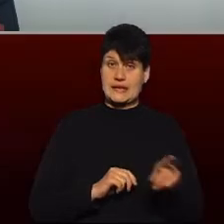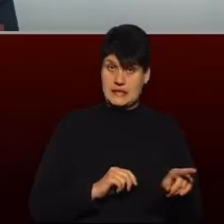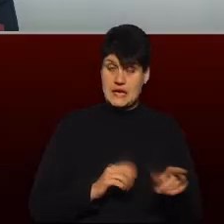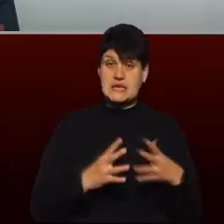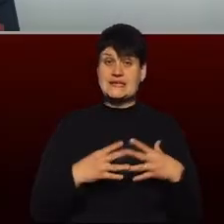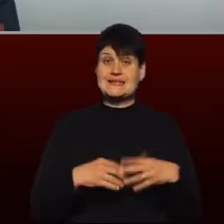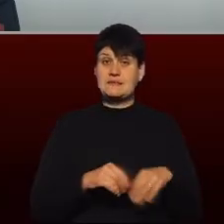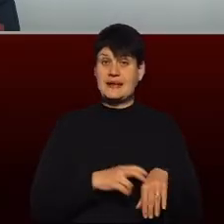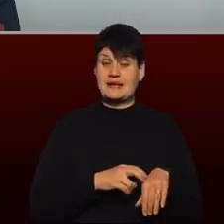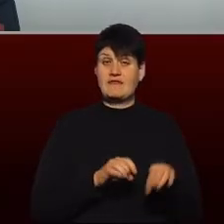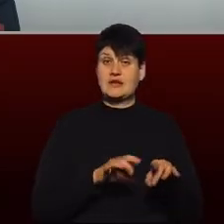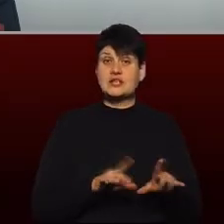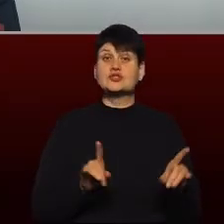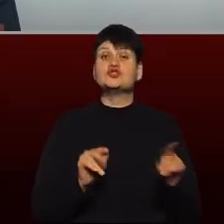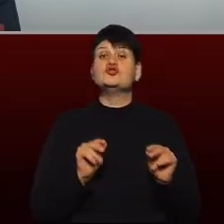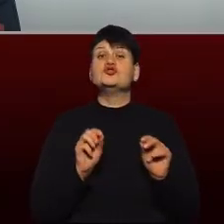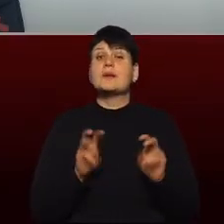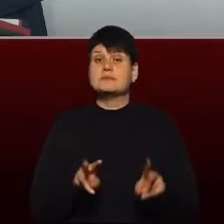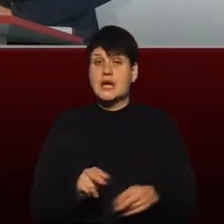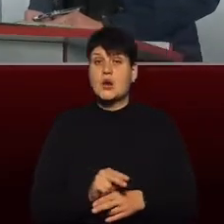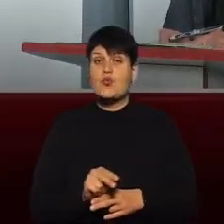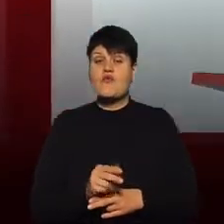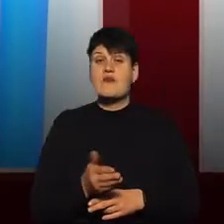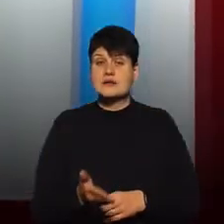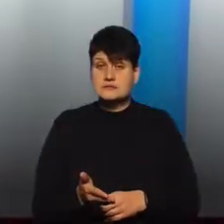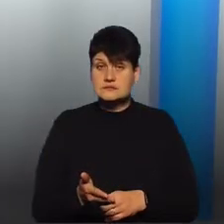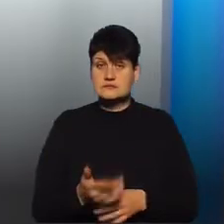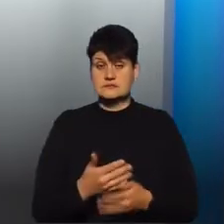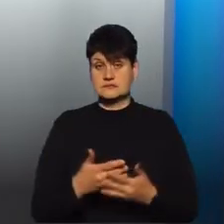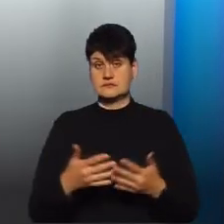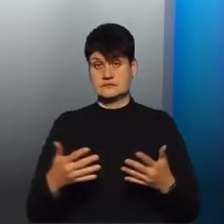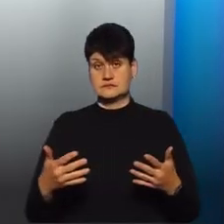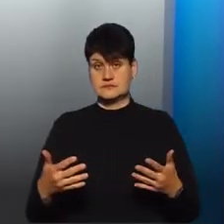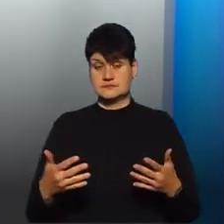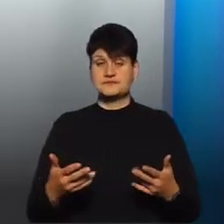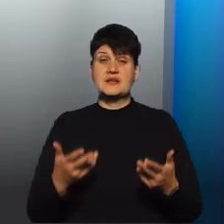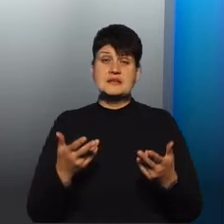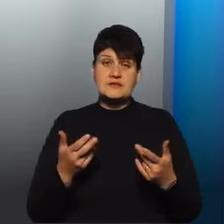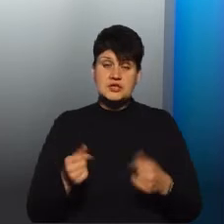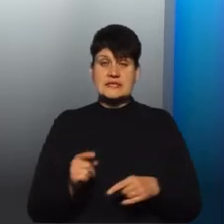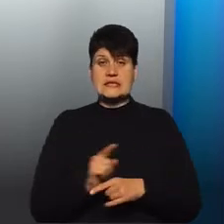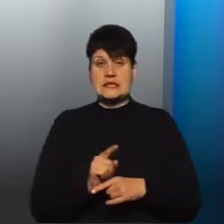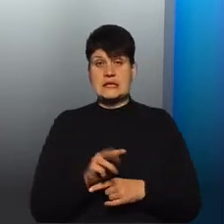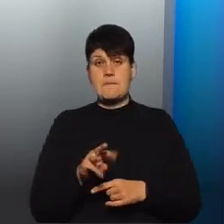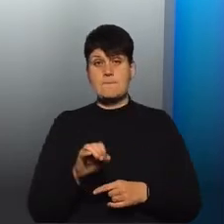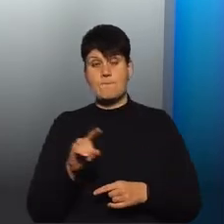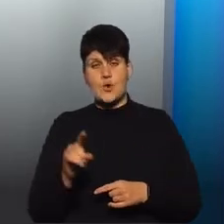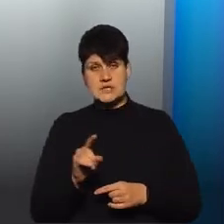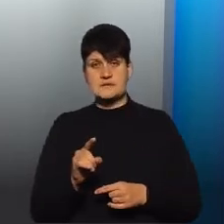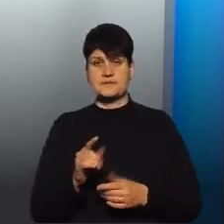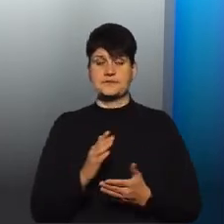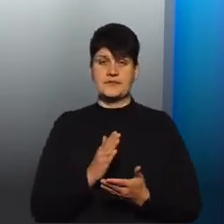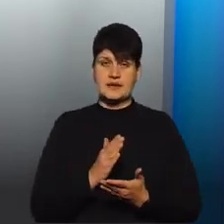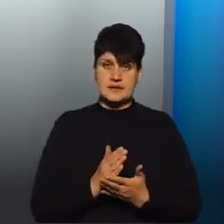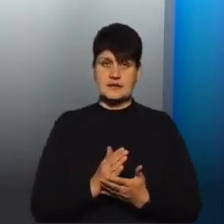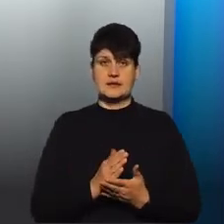їй лікуватися, чим їй лікуватися і так далі. Тобто, звичайно, стандарти МОЗ є, і вони